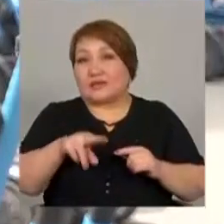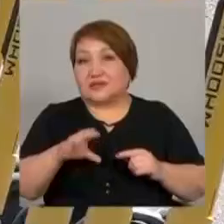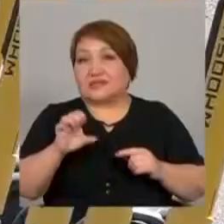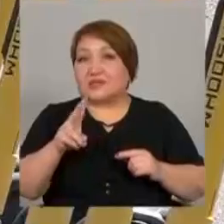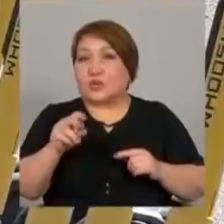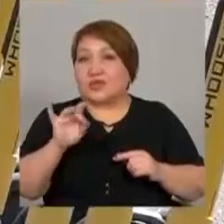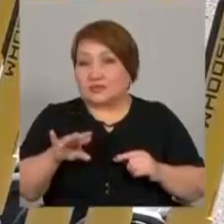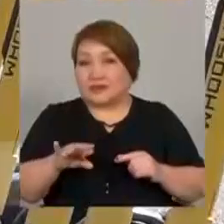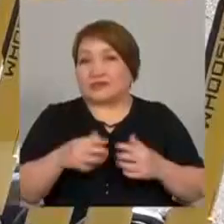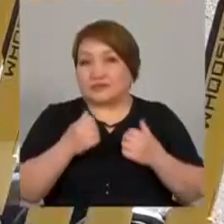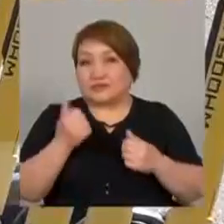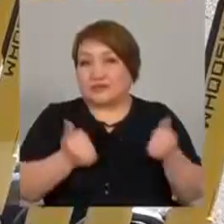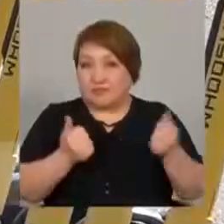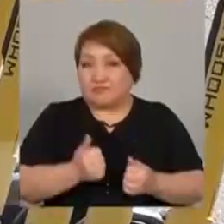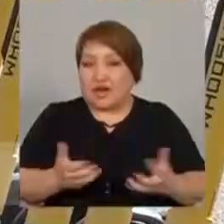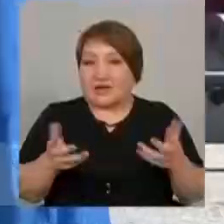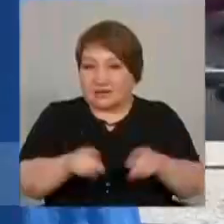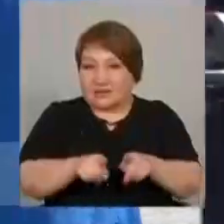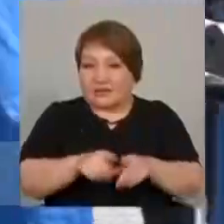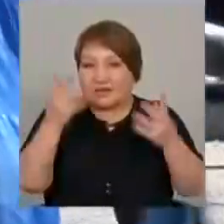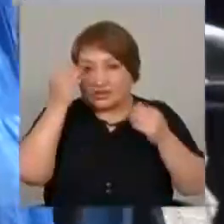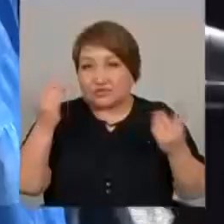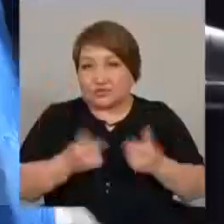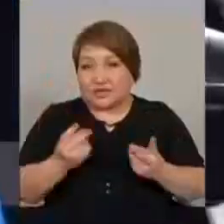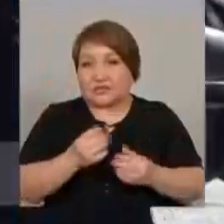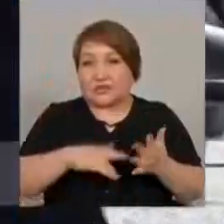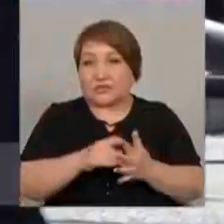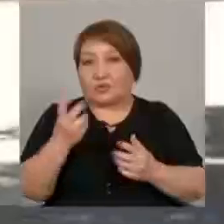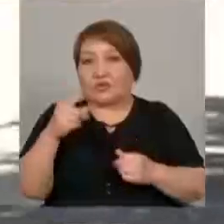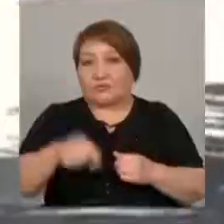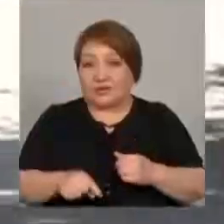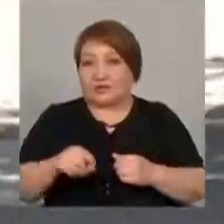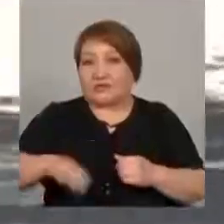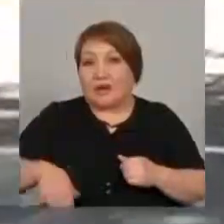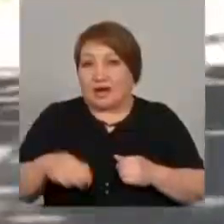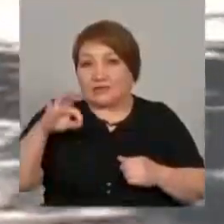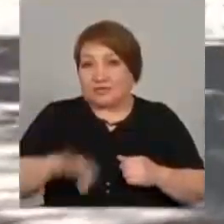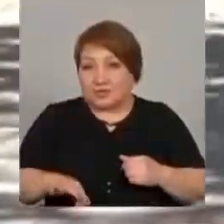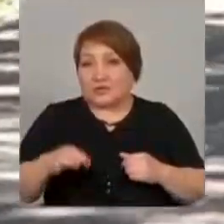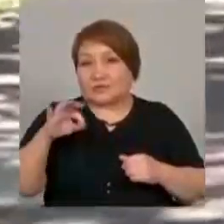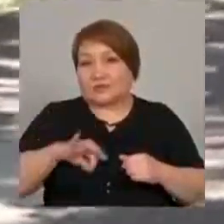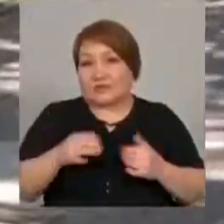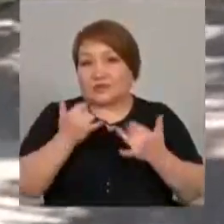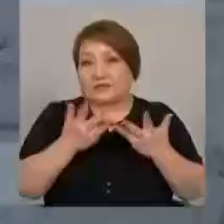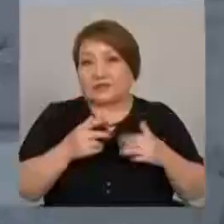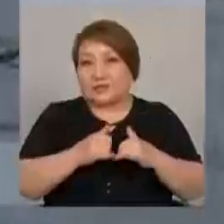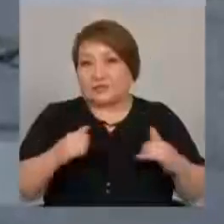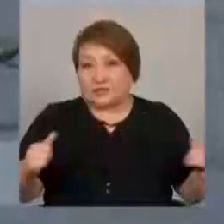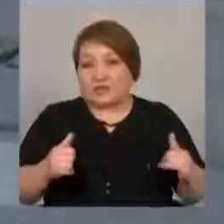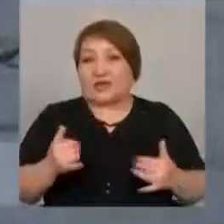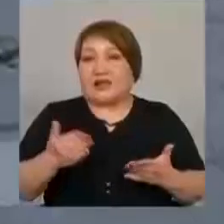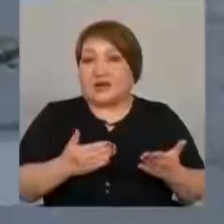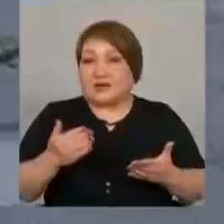керек. Қазір мегаполисте 12 мың самокат қолданыста. Пайдаланушылар саны көбейген сайын тұрғындар мен көлік жүргізушілер тарапынан